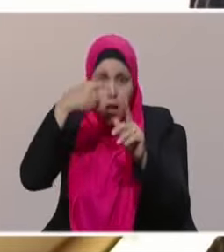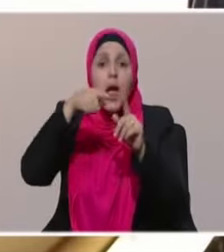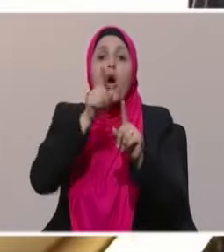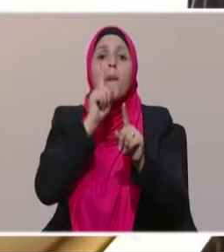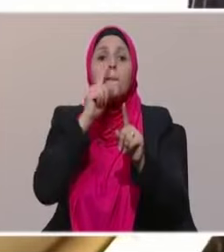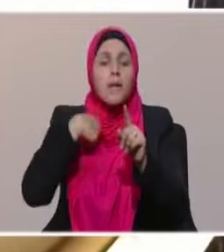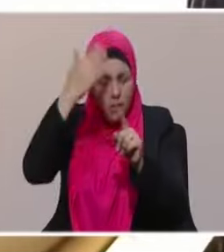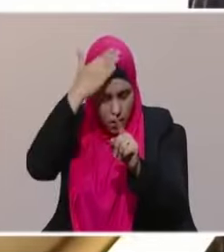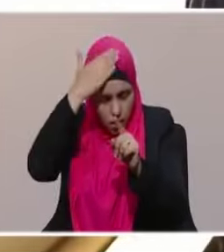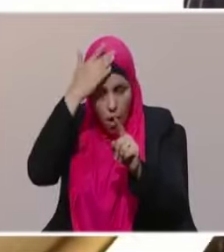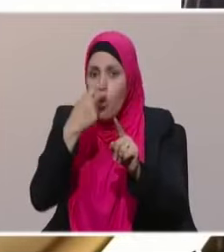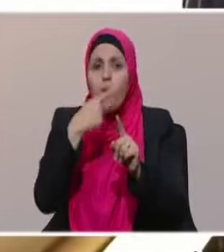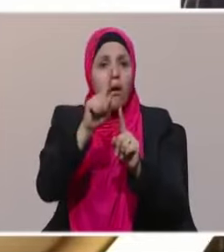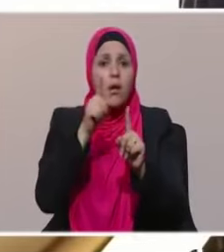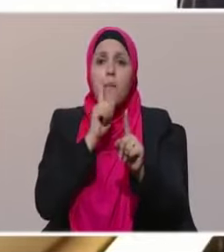تحت رجلك.